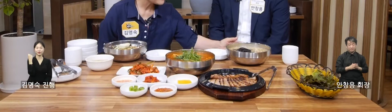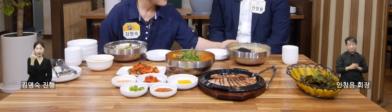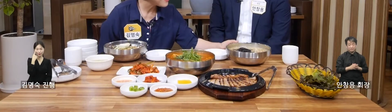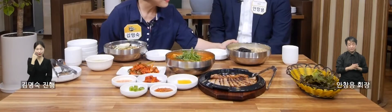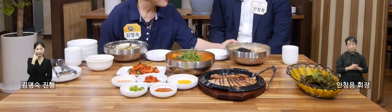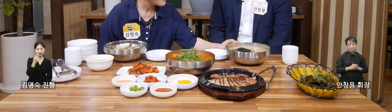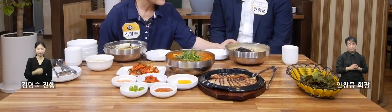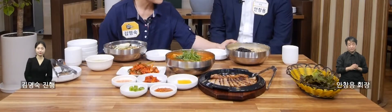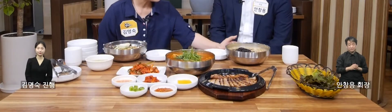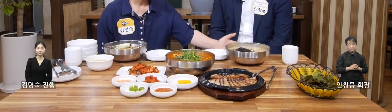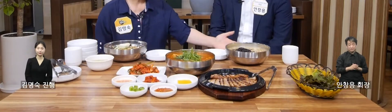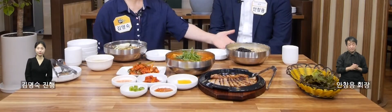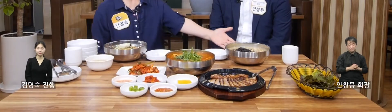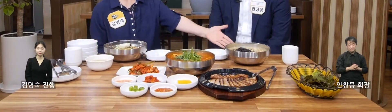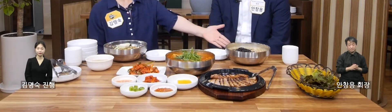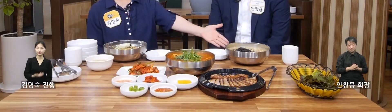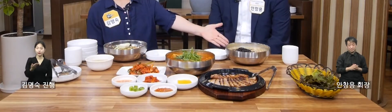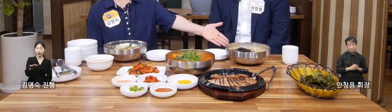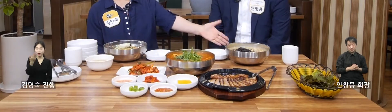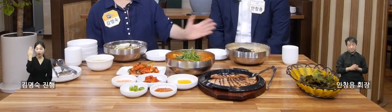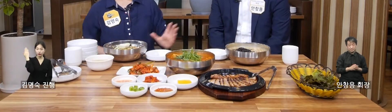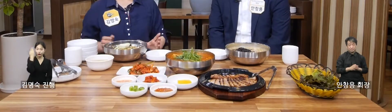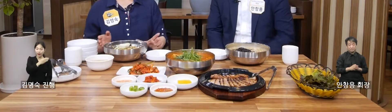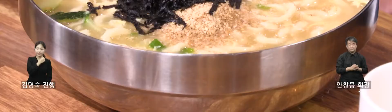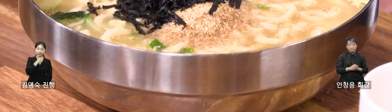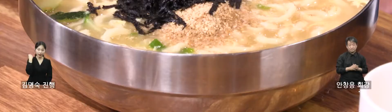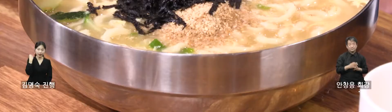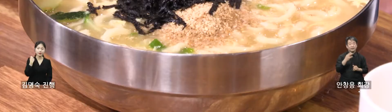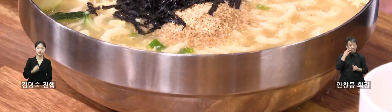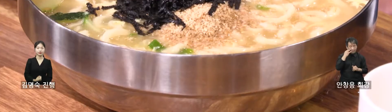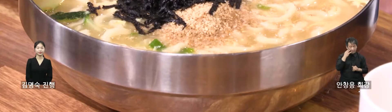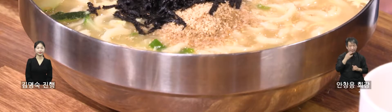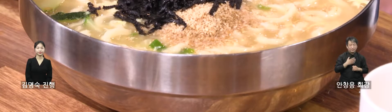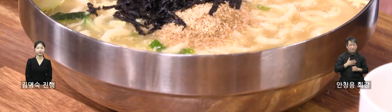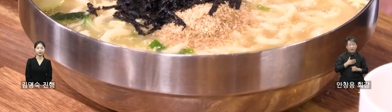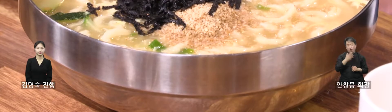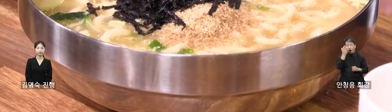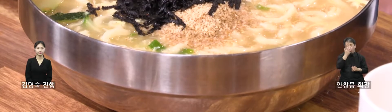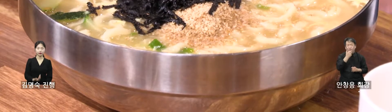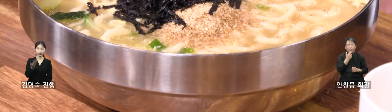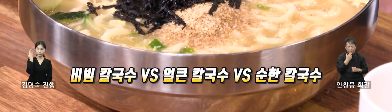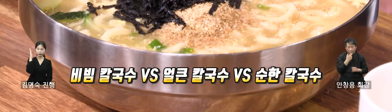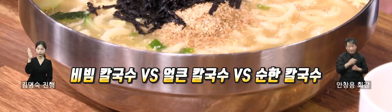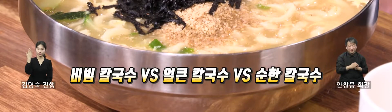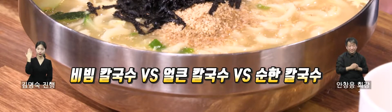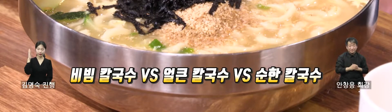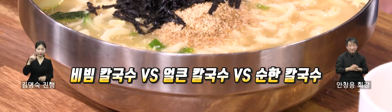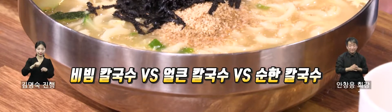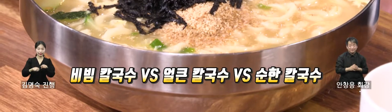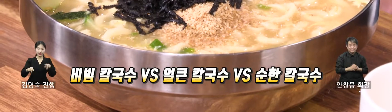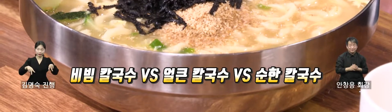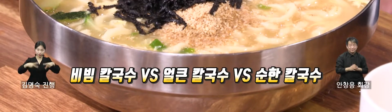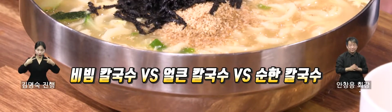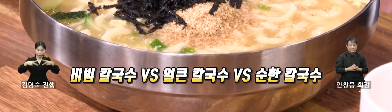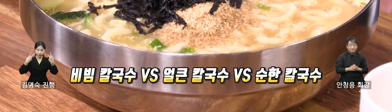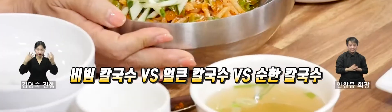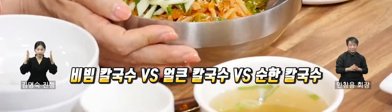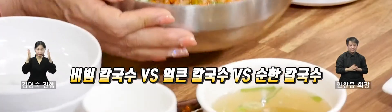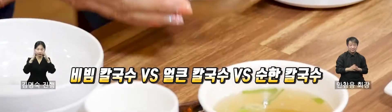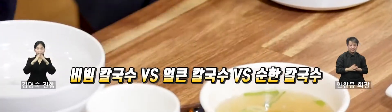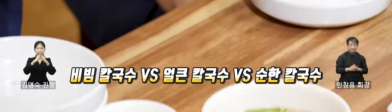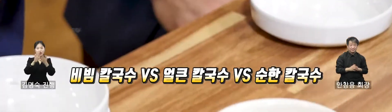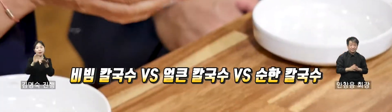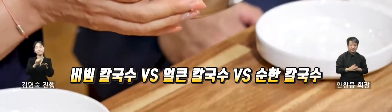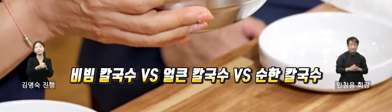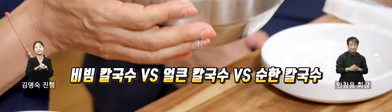이제 일단은 우리 회장님이 순한 맛. 네, 저는 네, 순한 맛. 네, 요즘에 이제 또 칼국수 집에